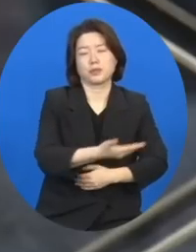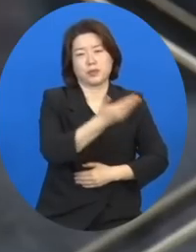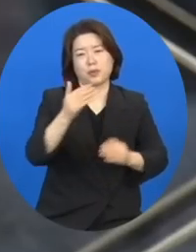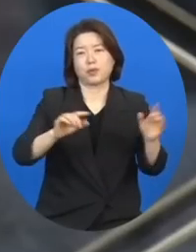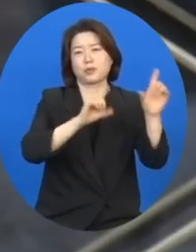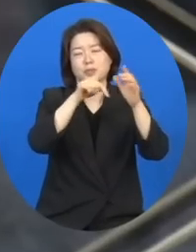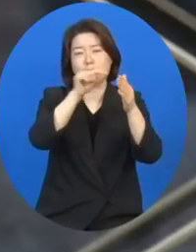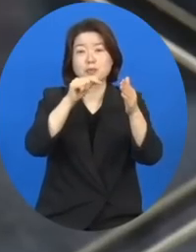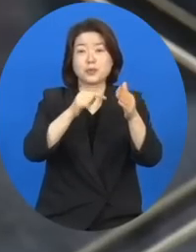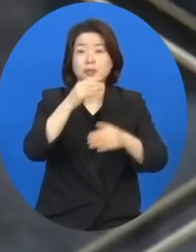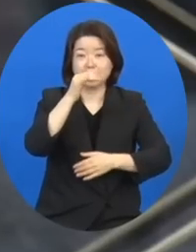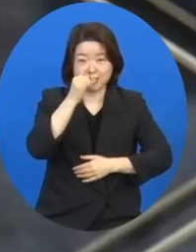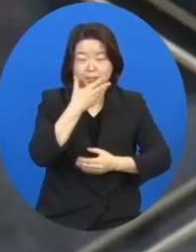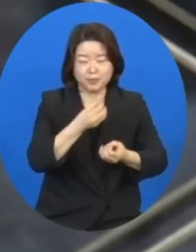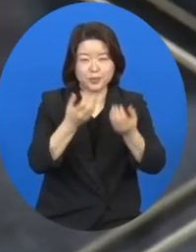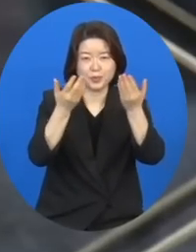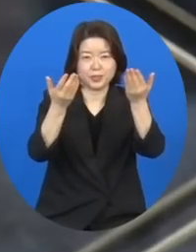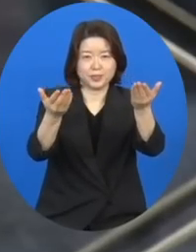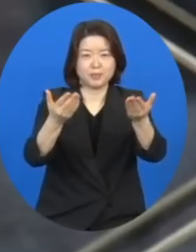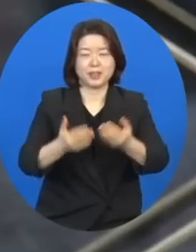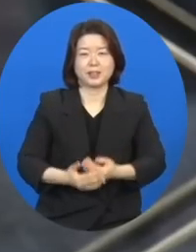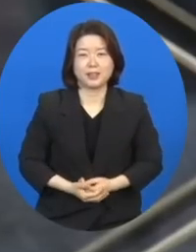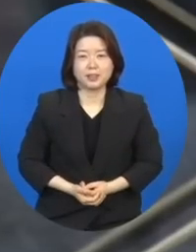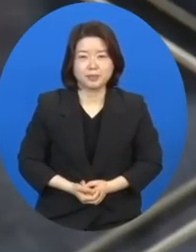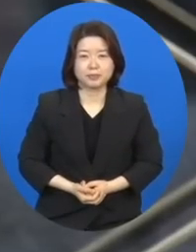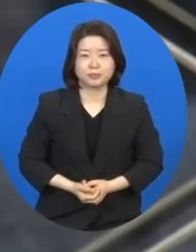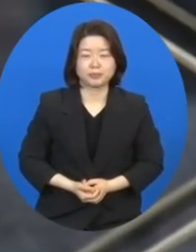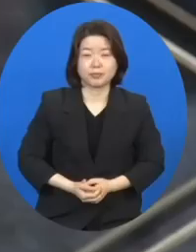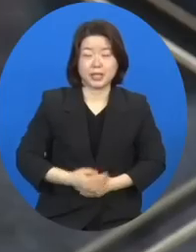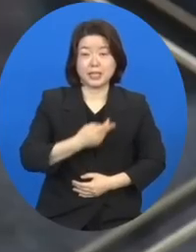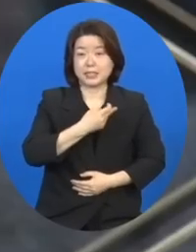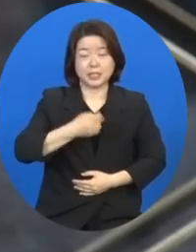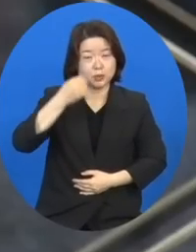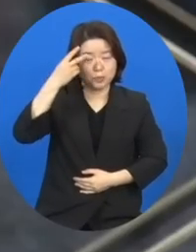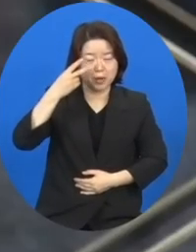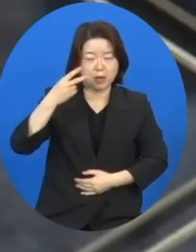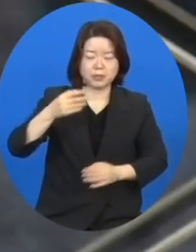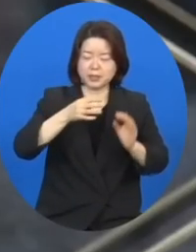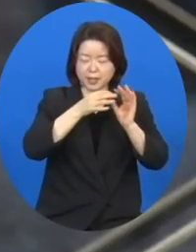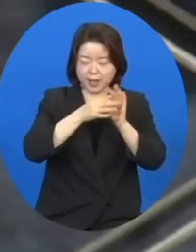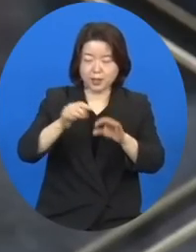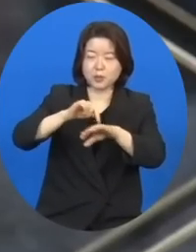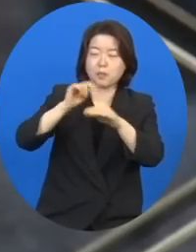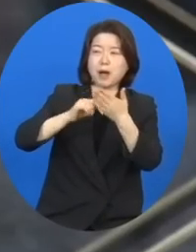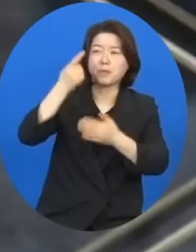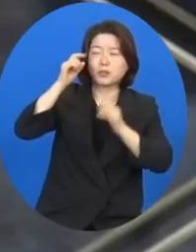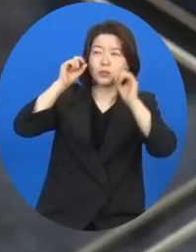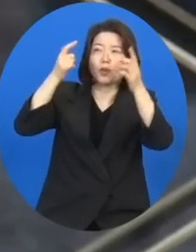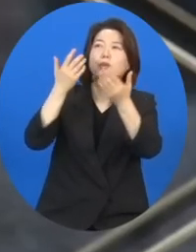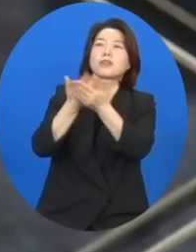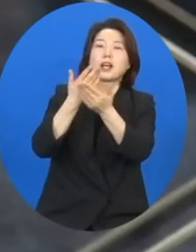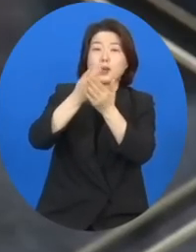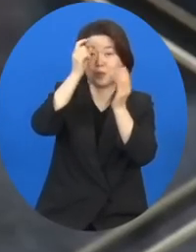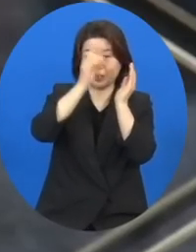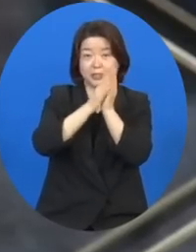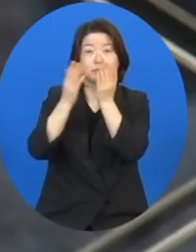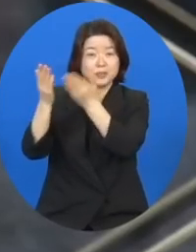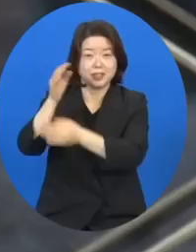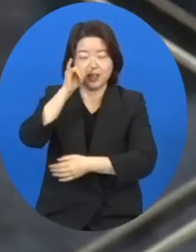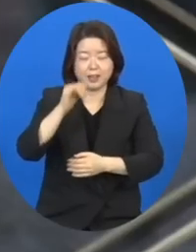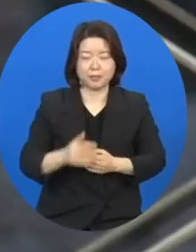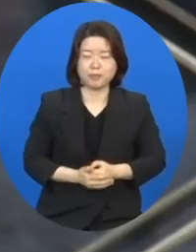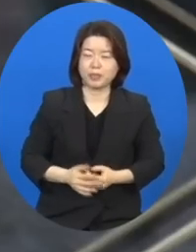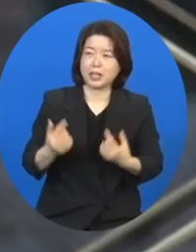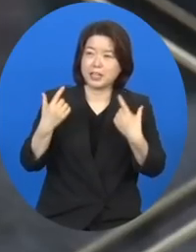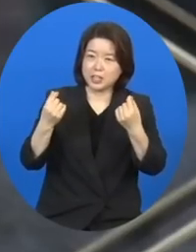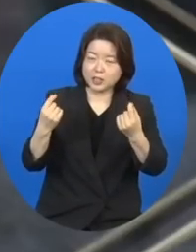축원드립니다. 그래서 사도 바울은 계속해서 마음의 눈을 열어달라고 기도하는 거죠. 계속해서 기도합니다. 역시 알게 해달라고